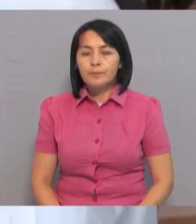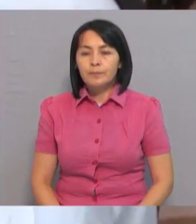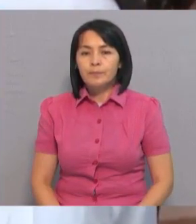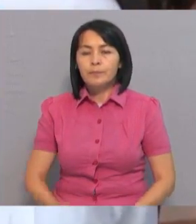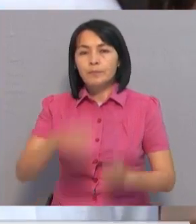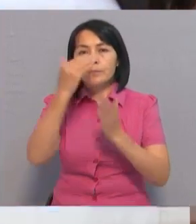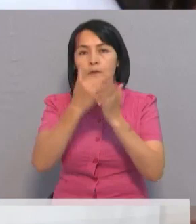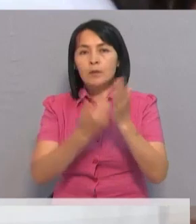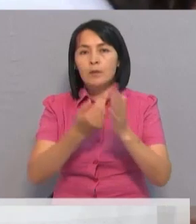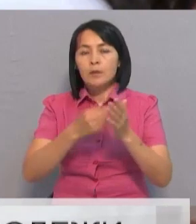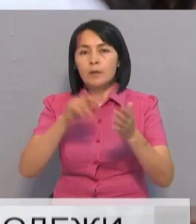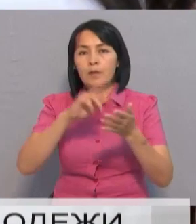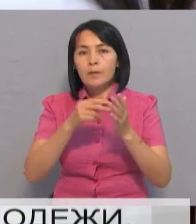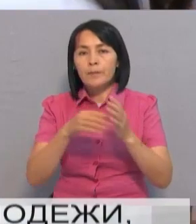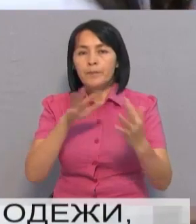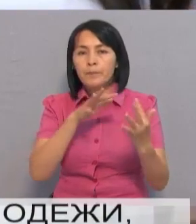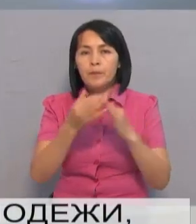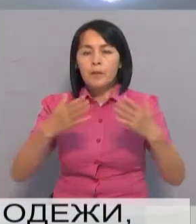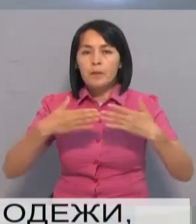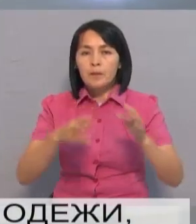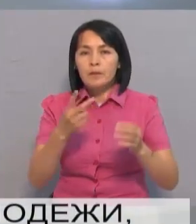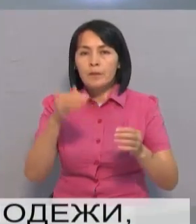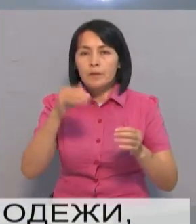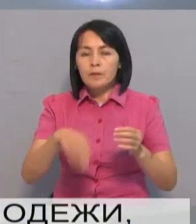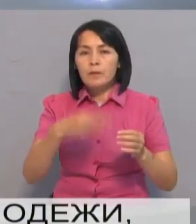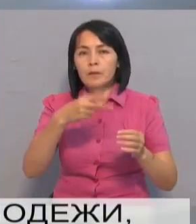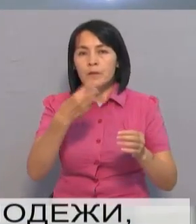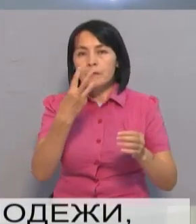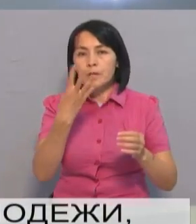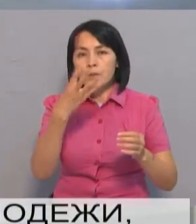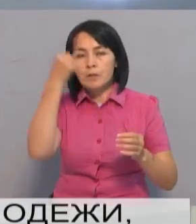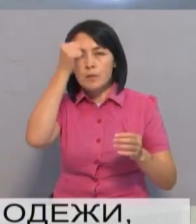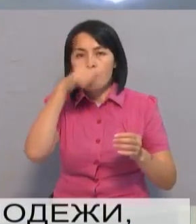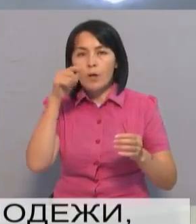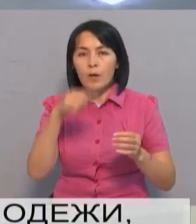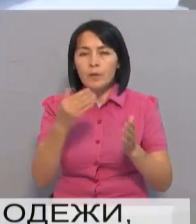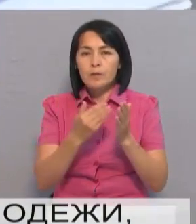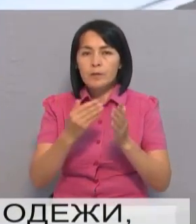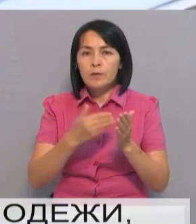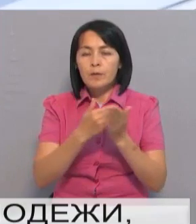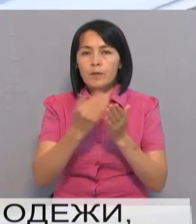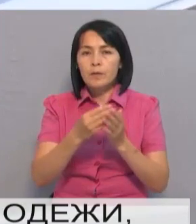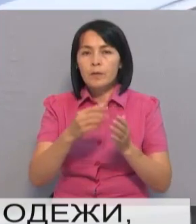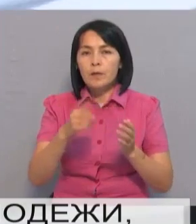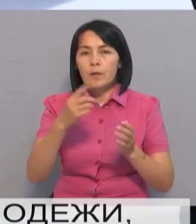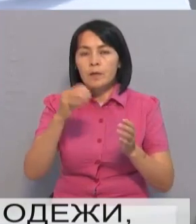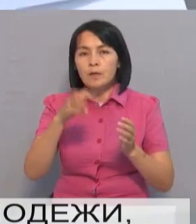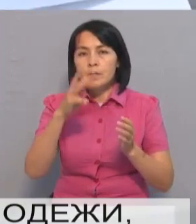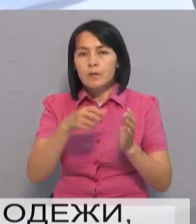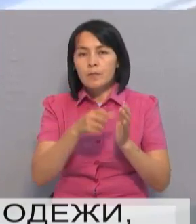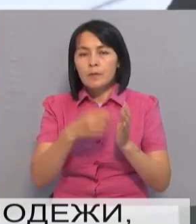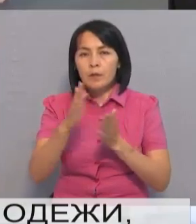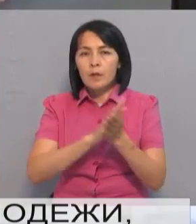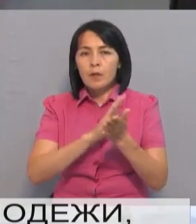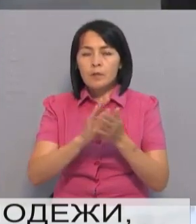В рамках программы для сельских выпускников на 2023-2024 учебные годы выделено 3653 гранта. В нем